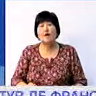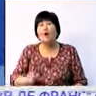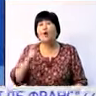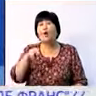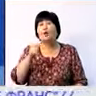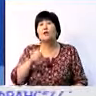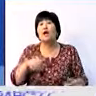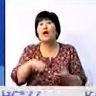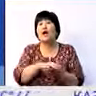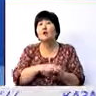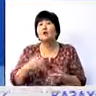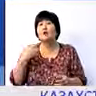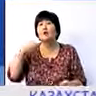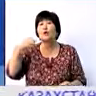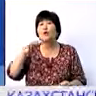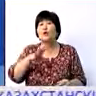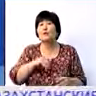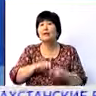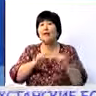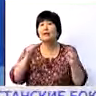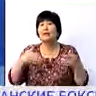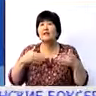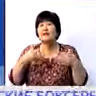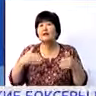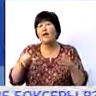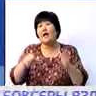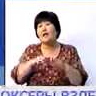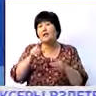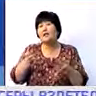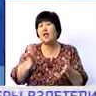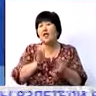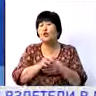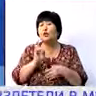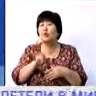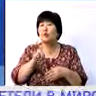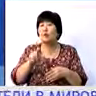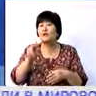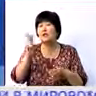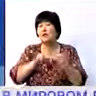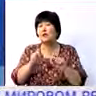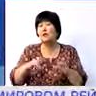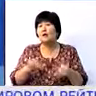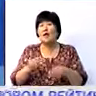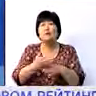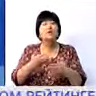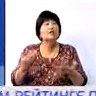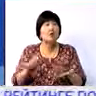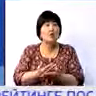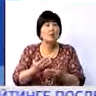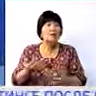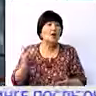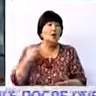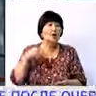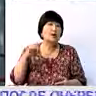Холдинговое объединение «Кызылорда Жарығы» провело день открытых дверей. Энергетики ознакомили посетителей с предприятием, поделились новшествами.